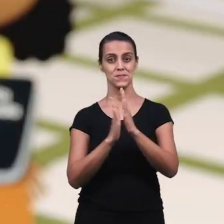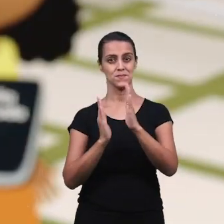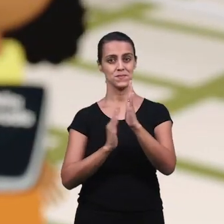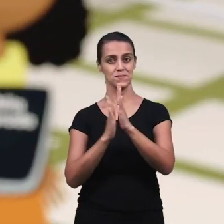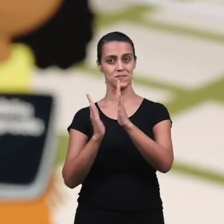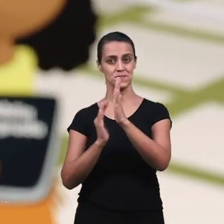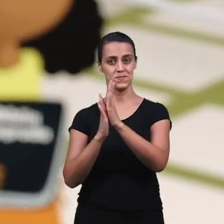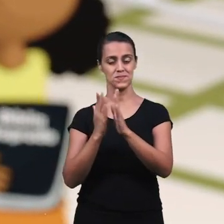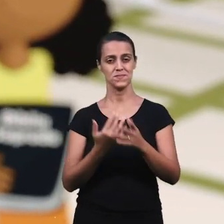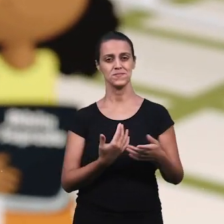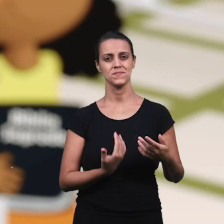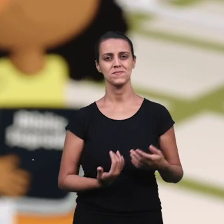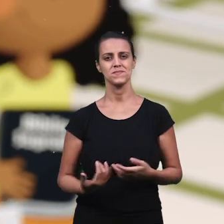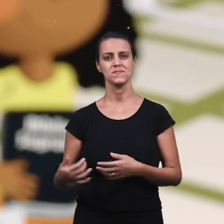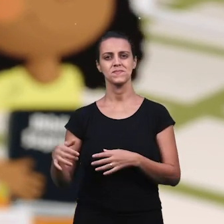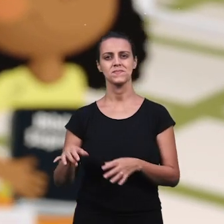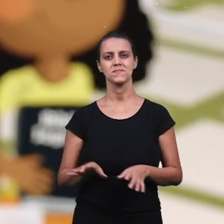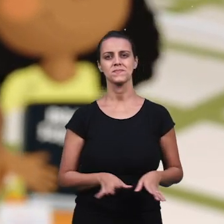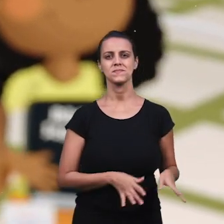Seigneur.